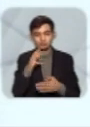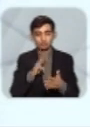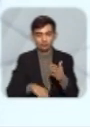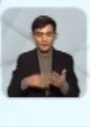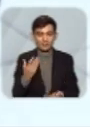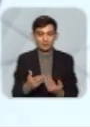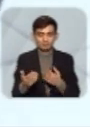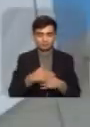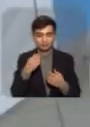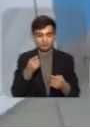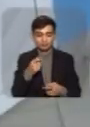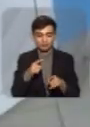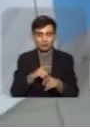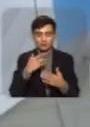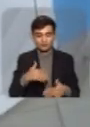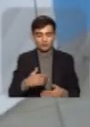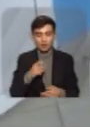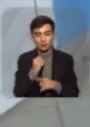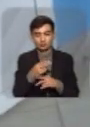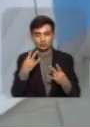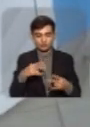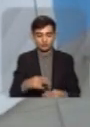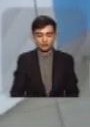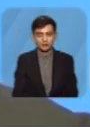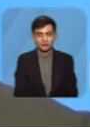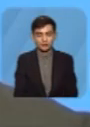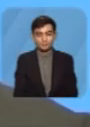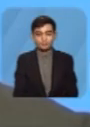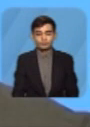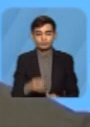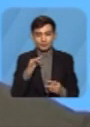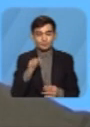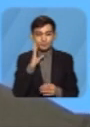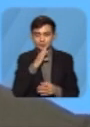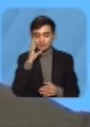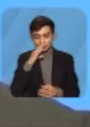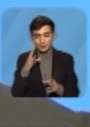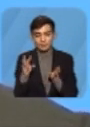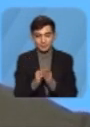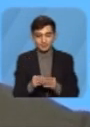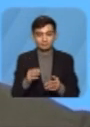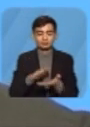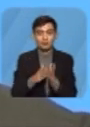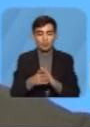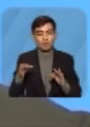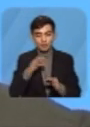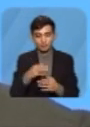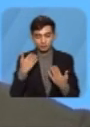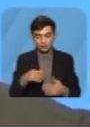по видеокамере, чтобы подобных ситуаций не возникало. Совместно с родителями по их желанию